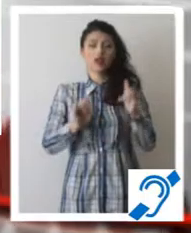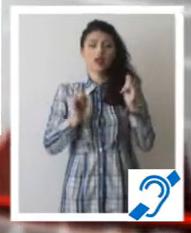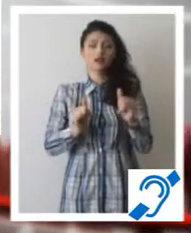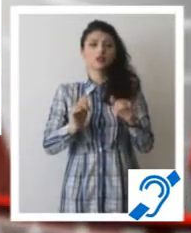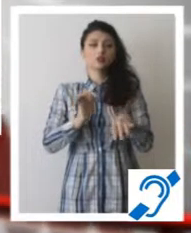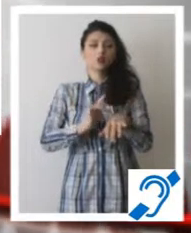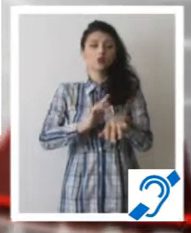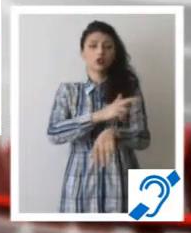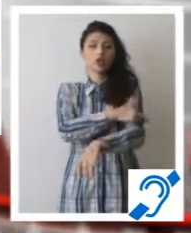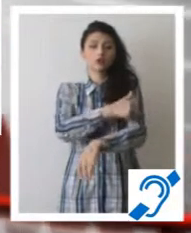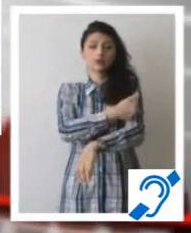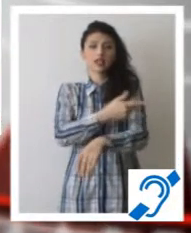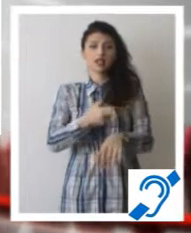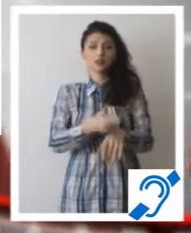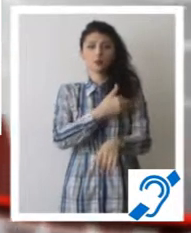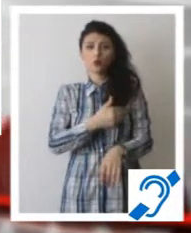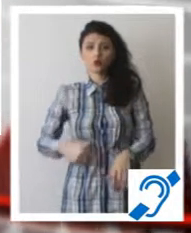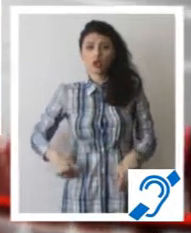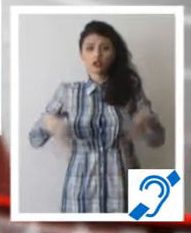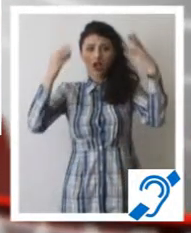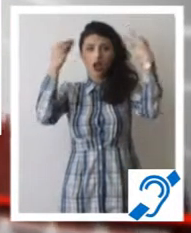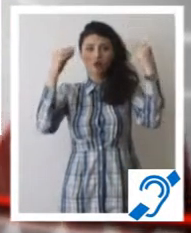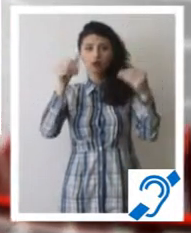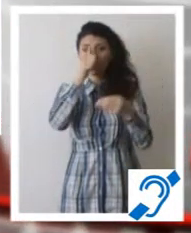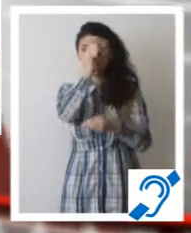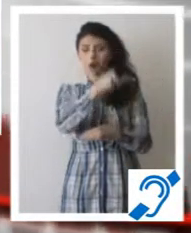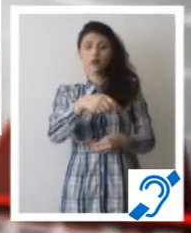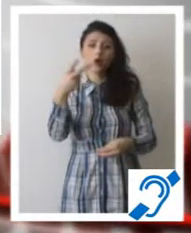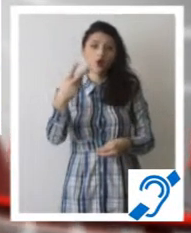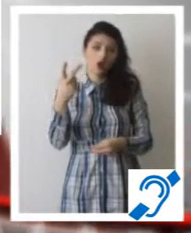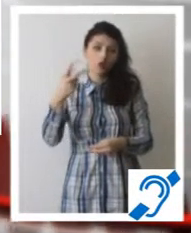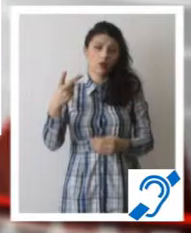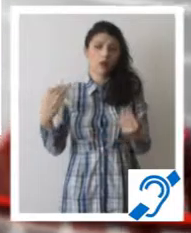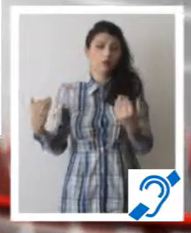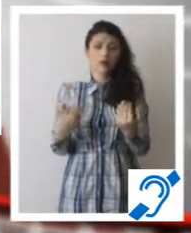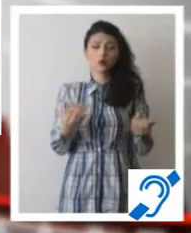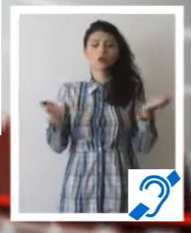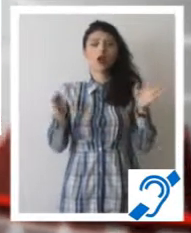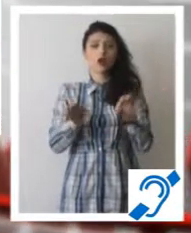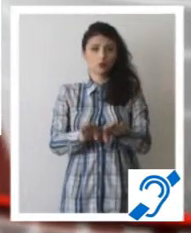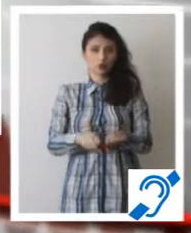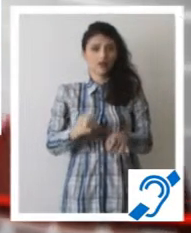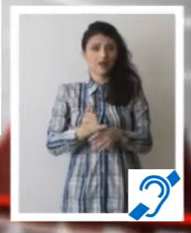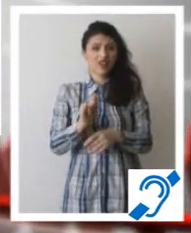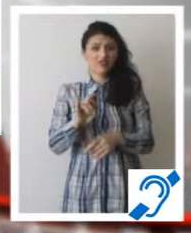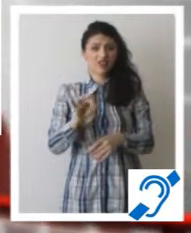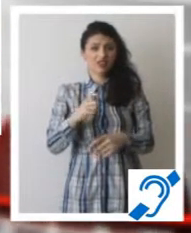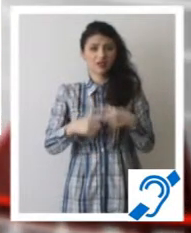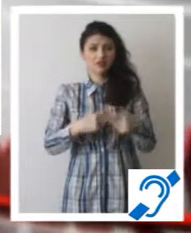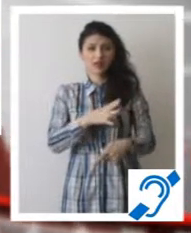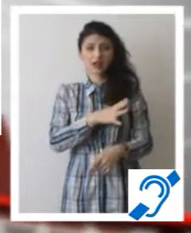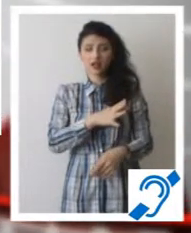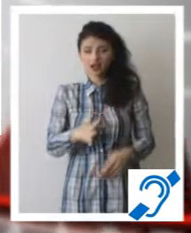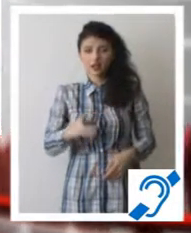Astăzi, medicii de la Spitalul Marie Curie din capitală au anunțat decesul celui de-al doilea bebeluș din Argeș, infestat cu o bacterie